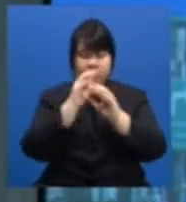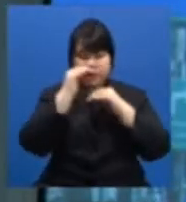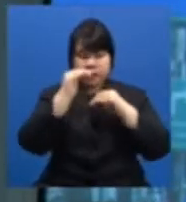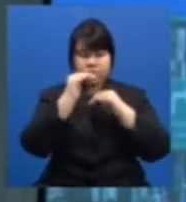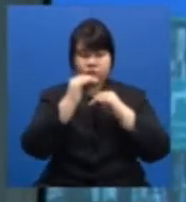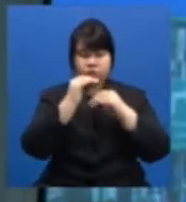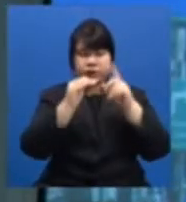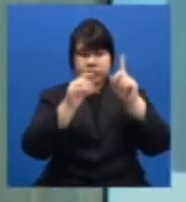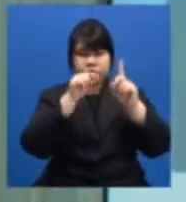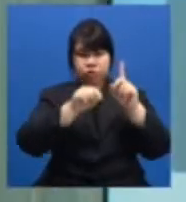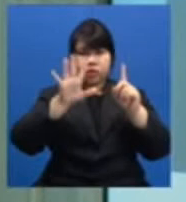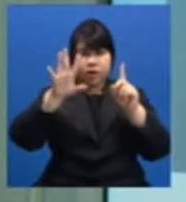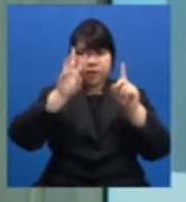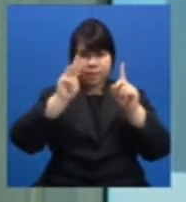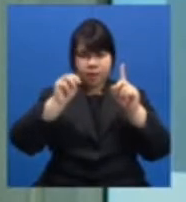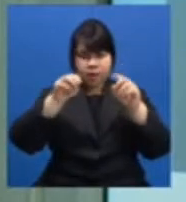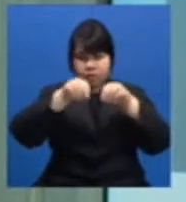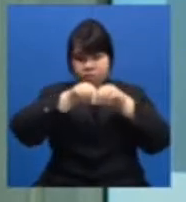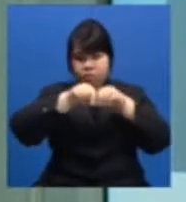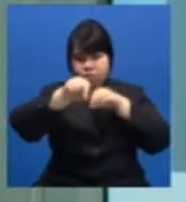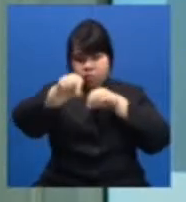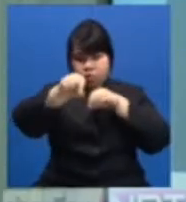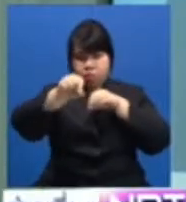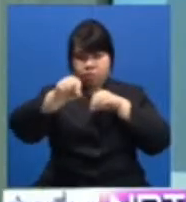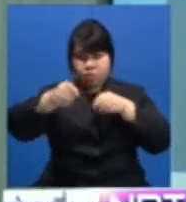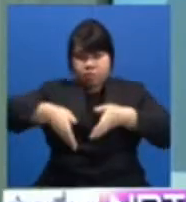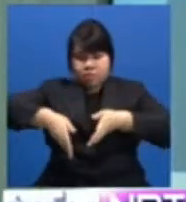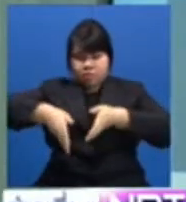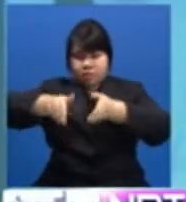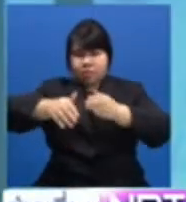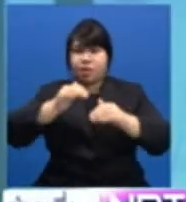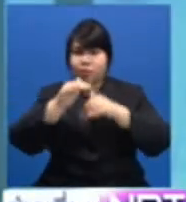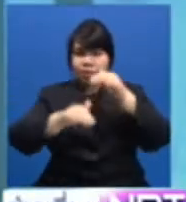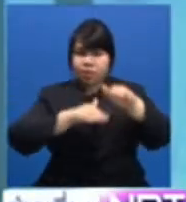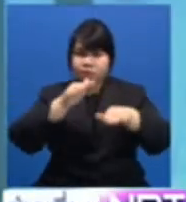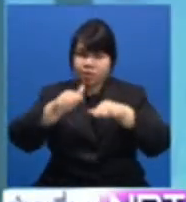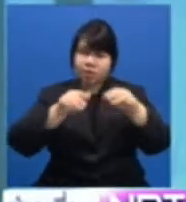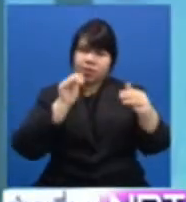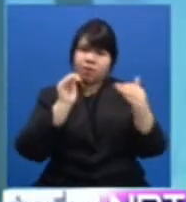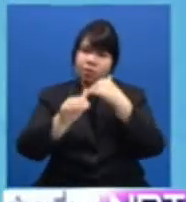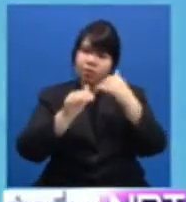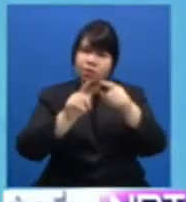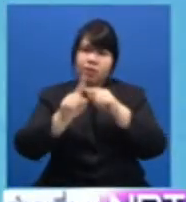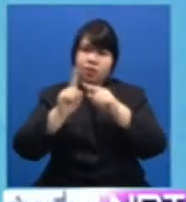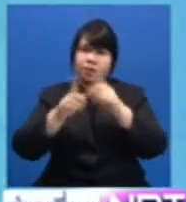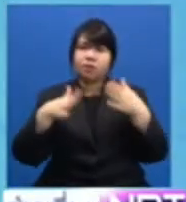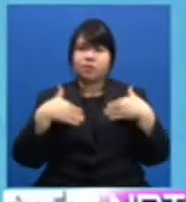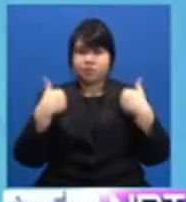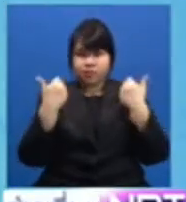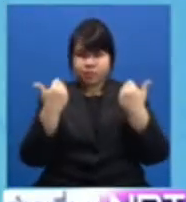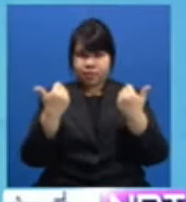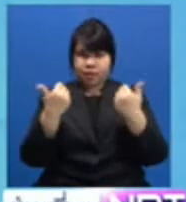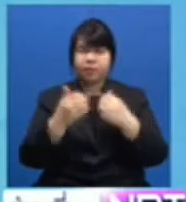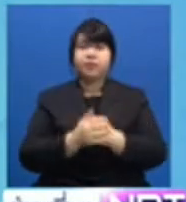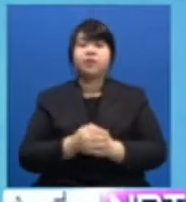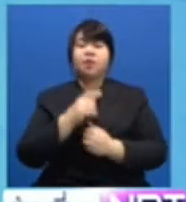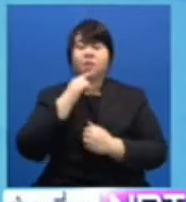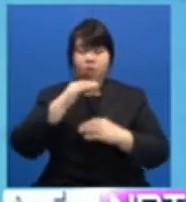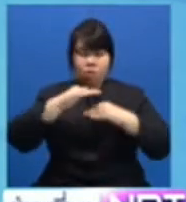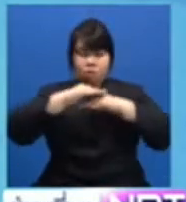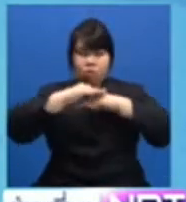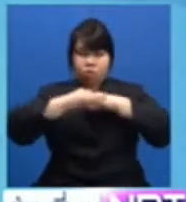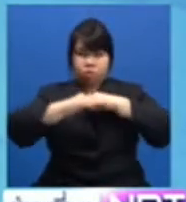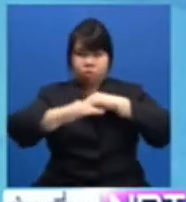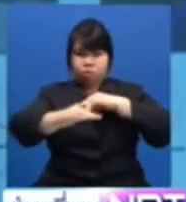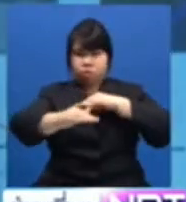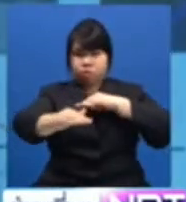ตรจากระยะทางเท้า4เมตรเพื่อให้สามารถใช้พื้นที่สัญจรได้อย่างสะดวกสบายปรับระดับความลาดเอียง